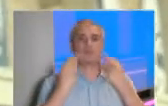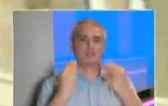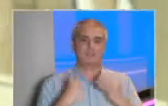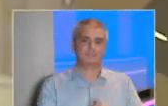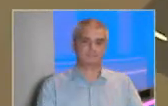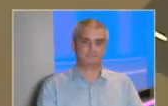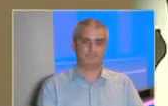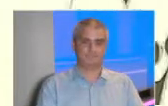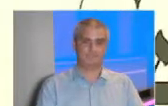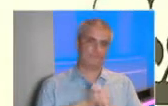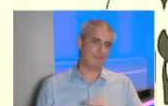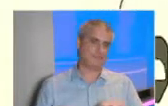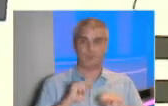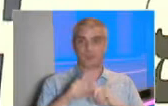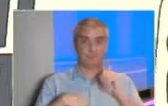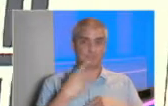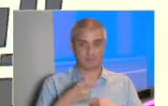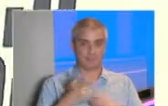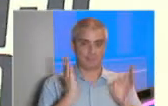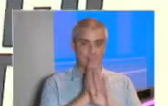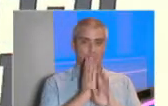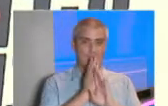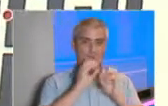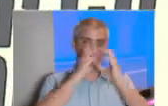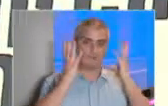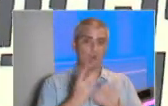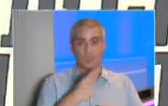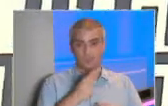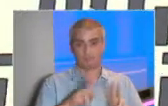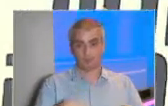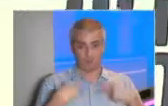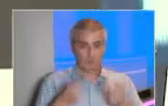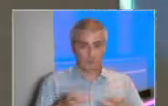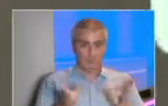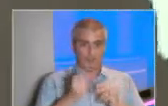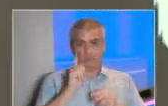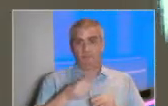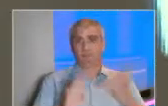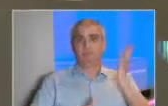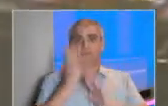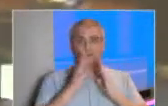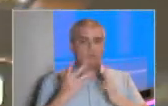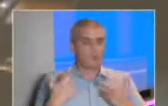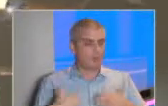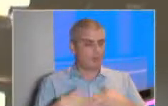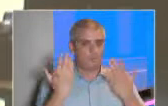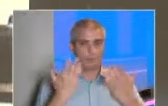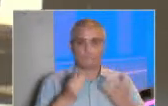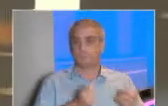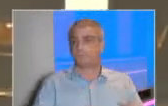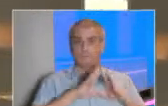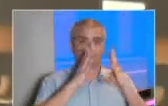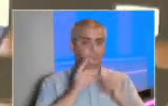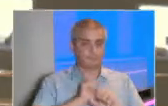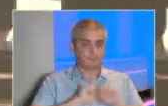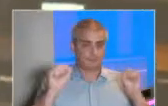להתראות. אנחנו עוברים לנושא הבא, טרור הבלונים חוזר, ואיתו גם השריפות. משעות הבוקר הופרחו בלוני